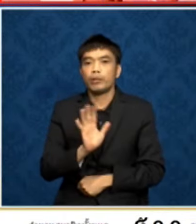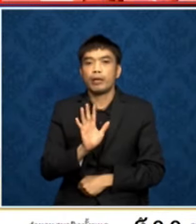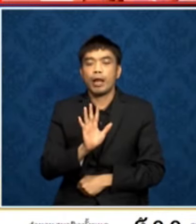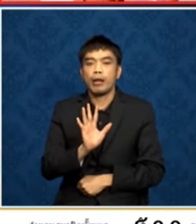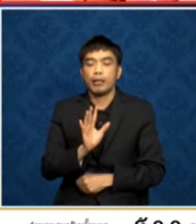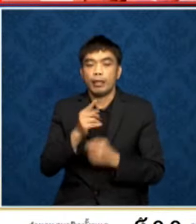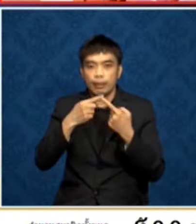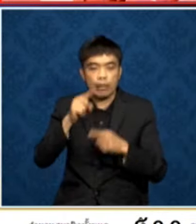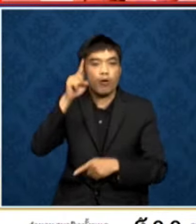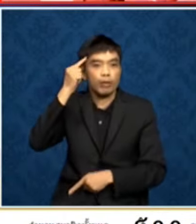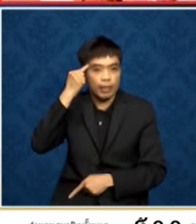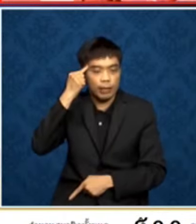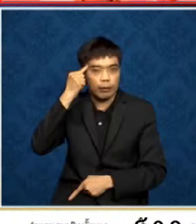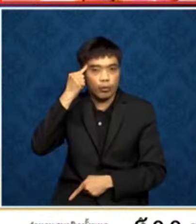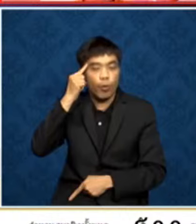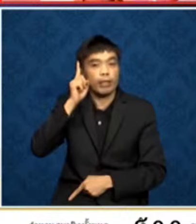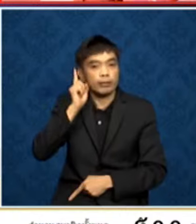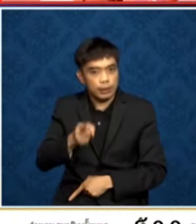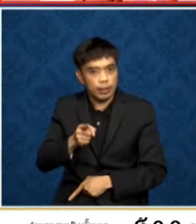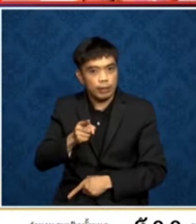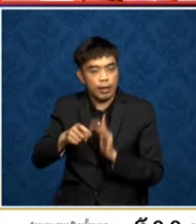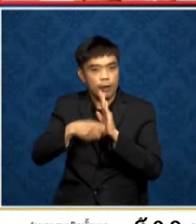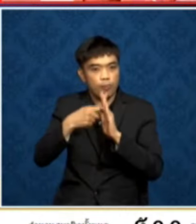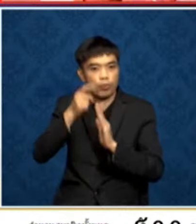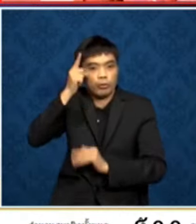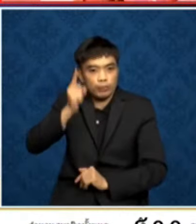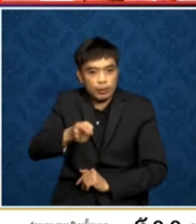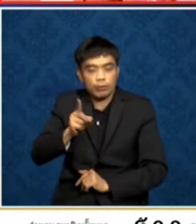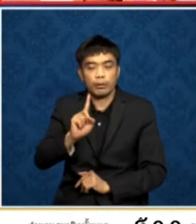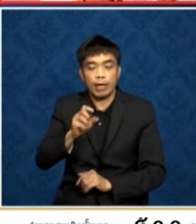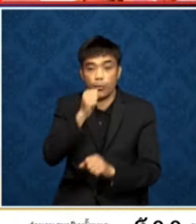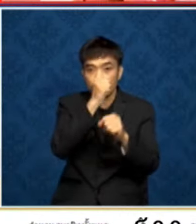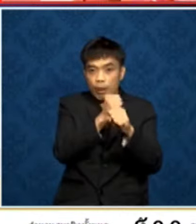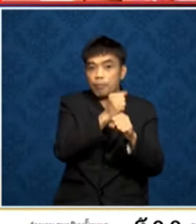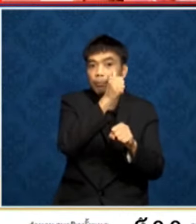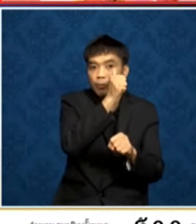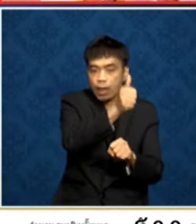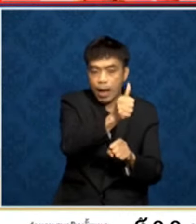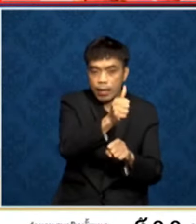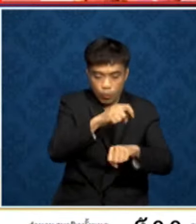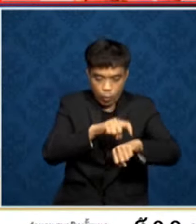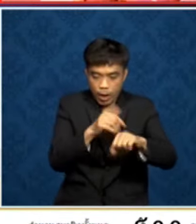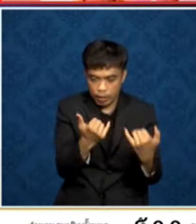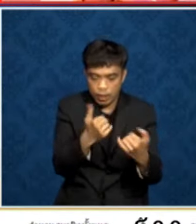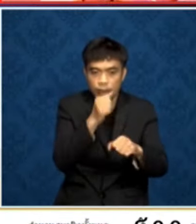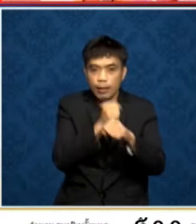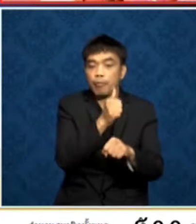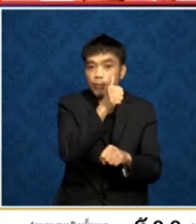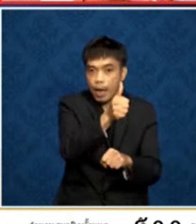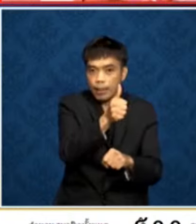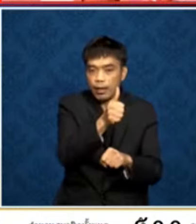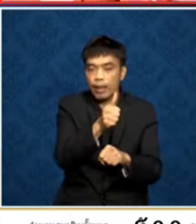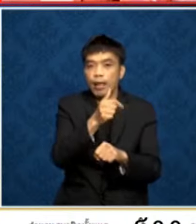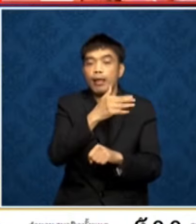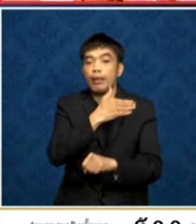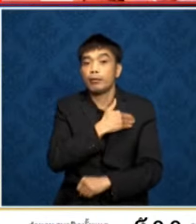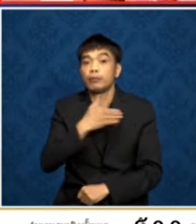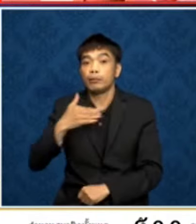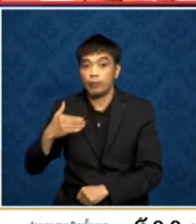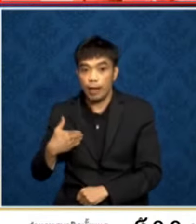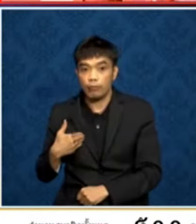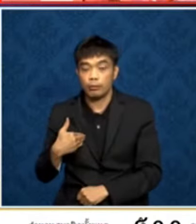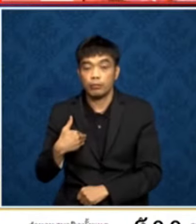ความเป็นจริงด้วยค่ะว่าอะไรบ้างที่สามารถทำได้ในเวลานี้และอะไร